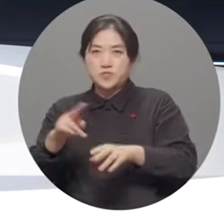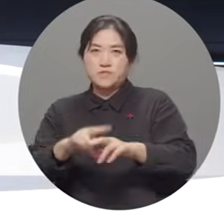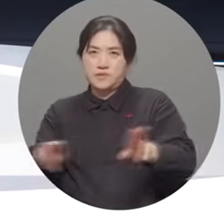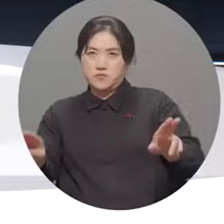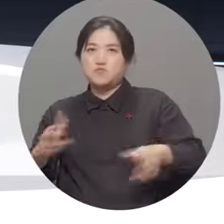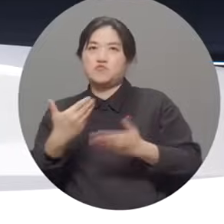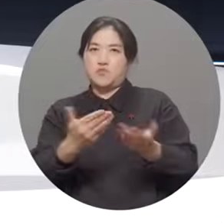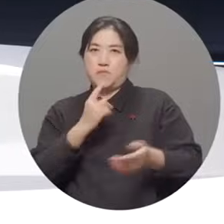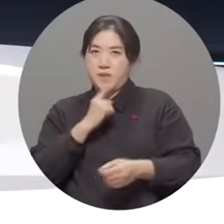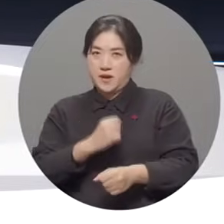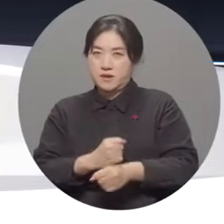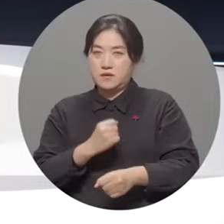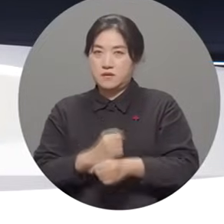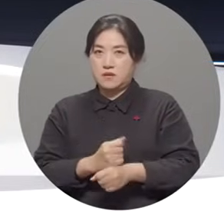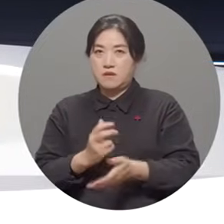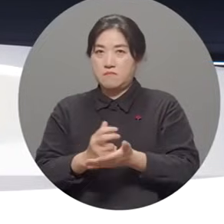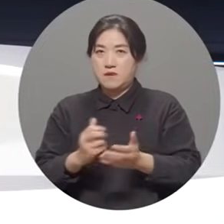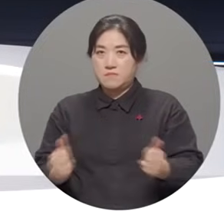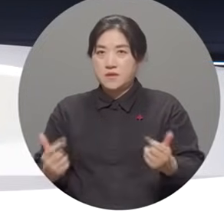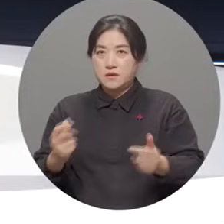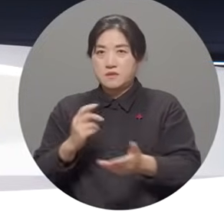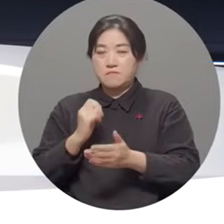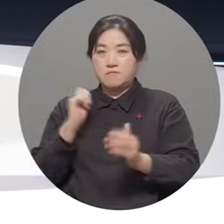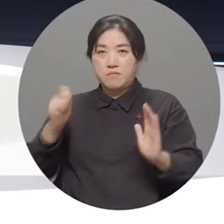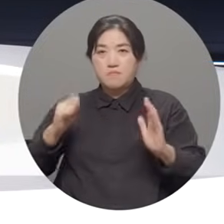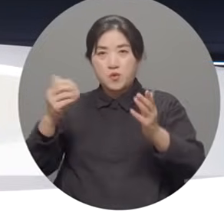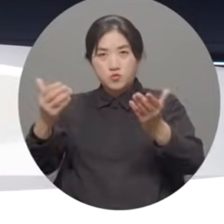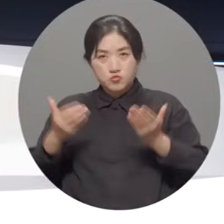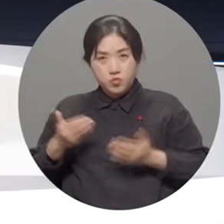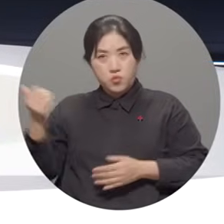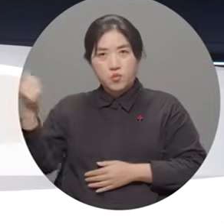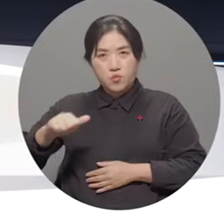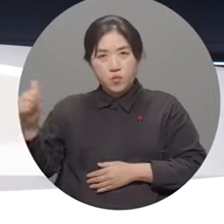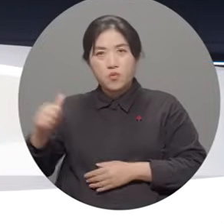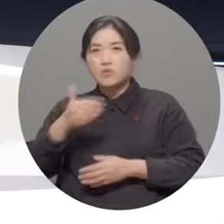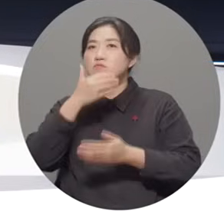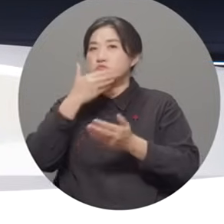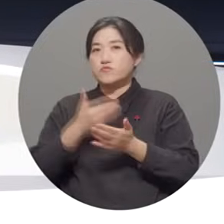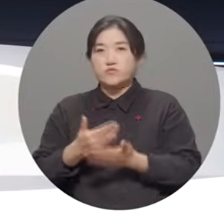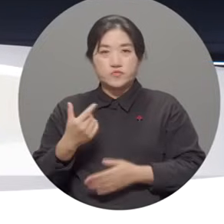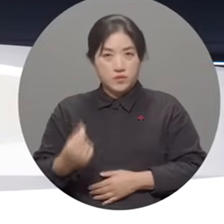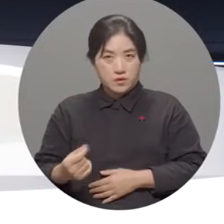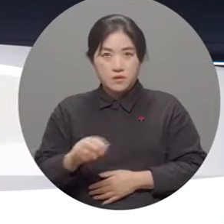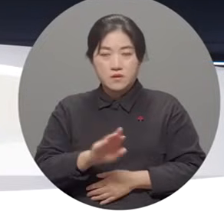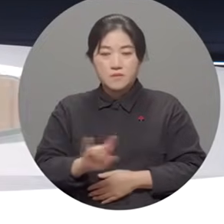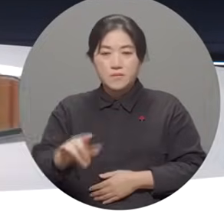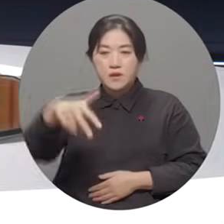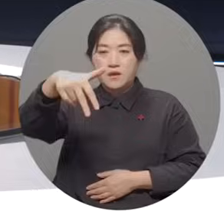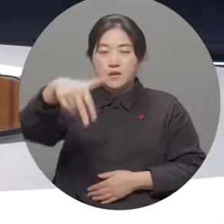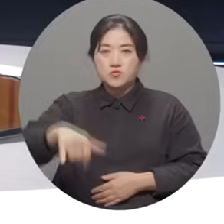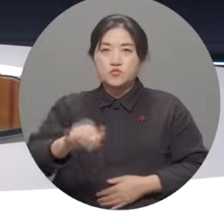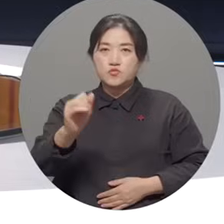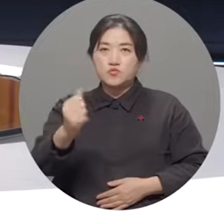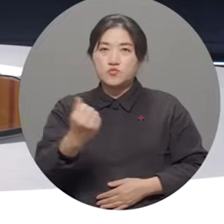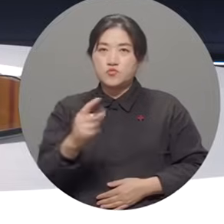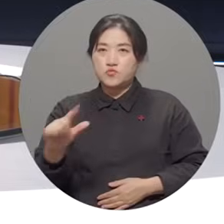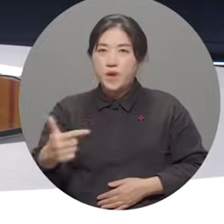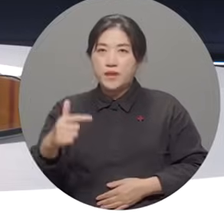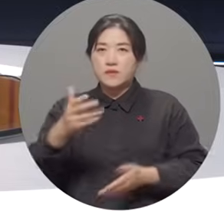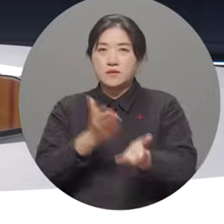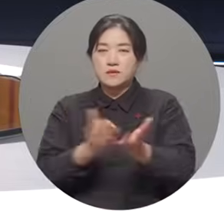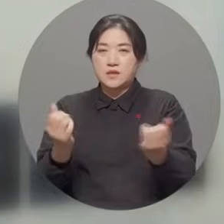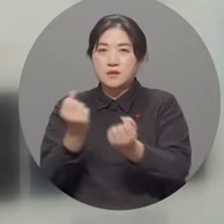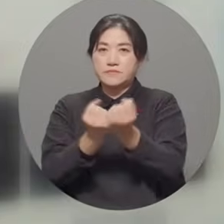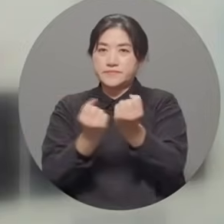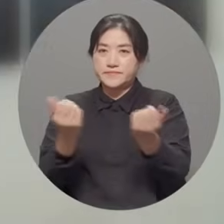건데요. 과연 법원이 이런 판결을 내려주느냐가 관건이 될 것으로 보입니다. 이어서 배주환 기자가 보도합니다.